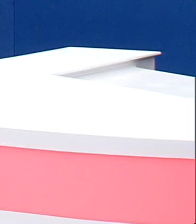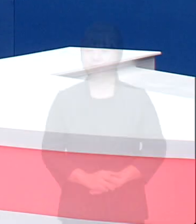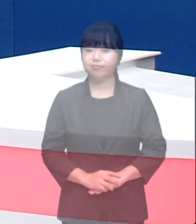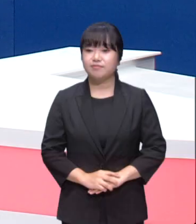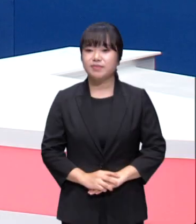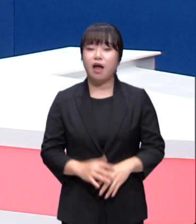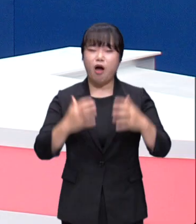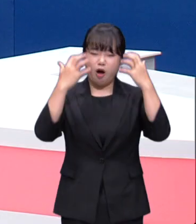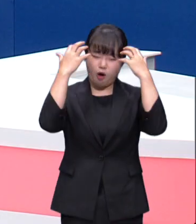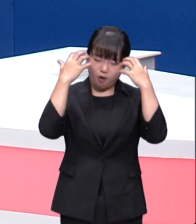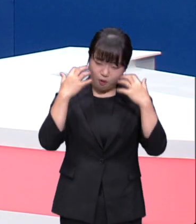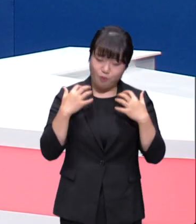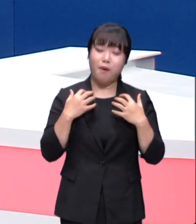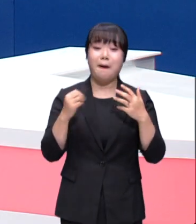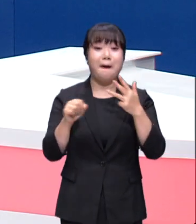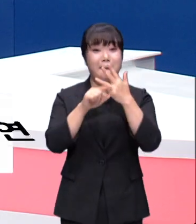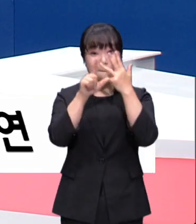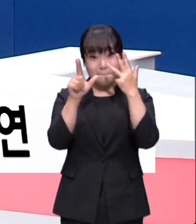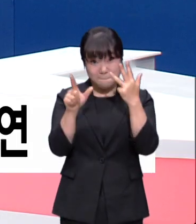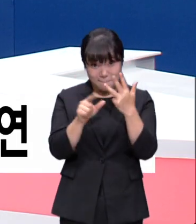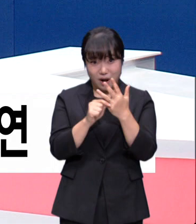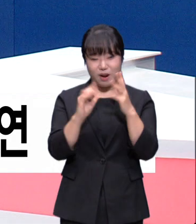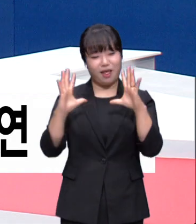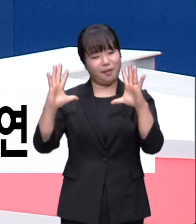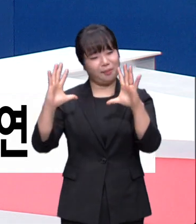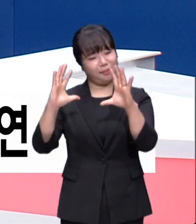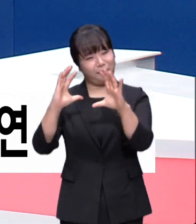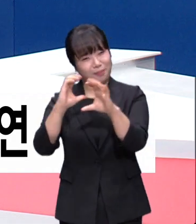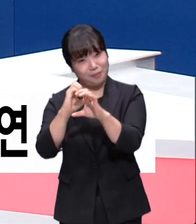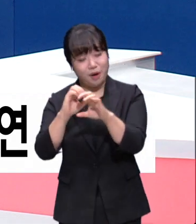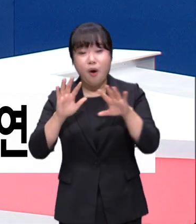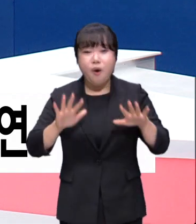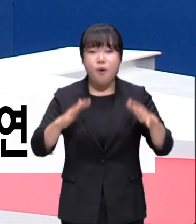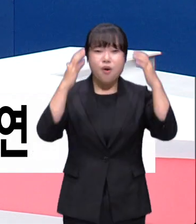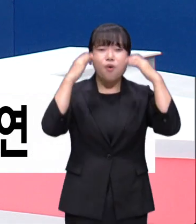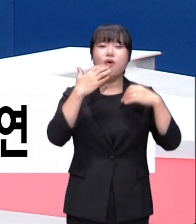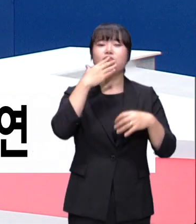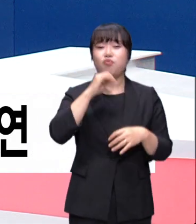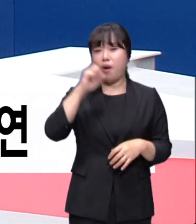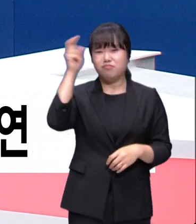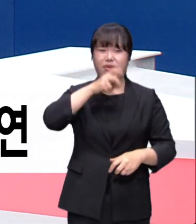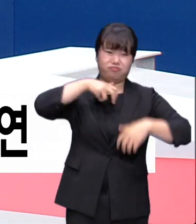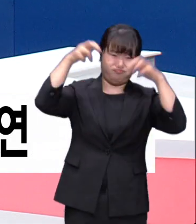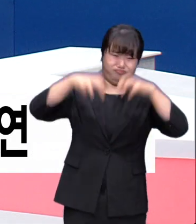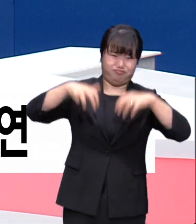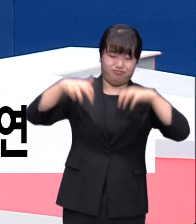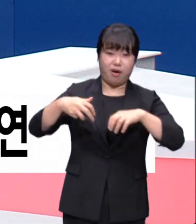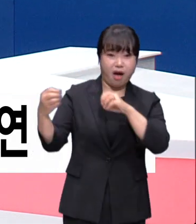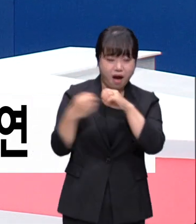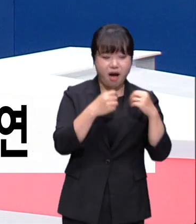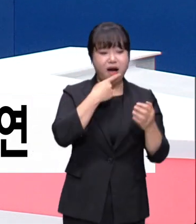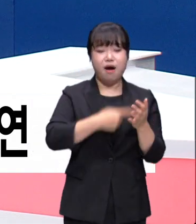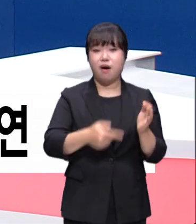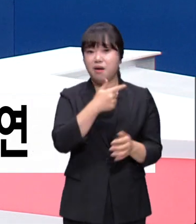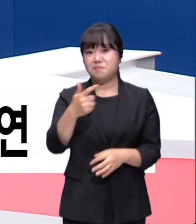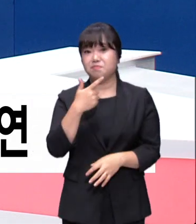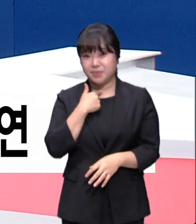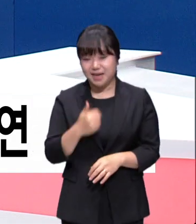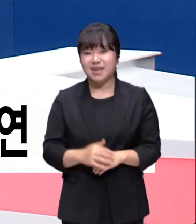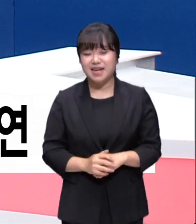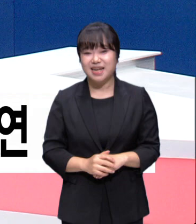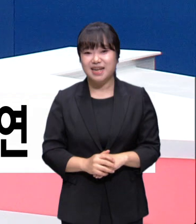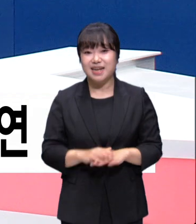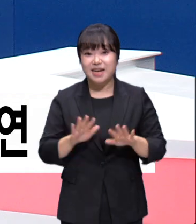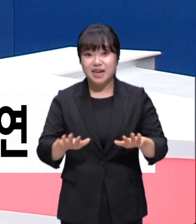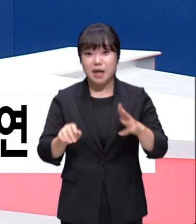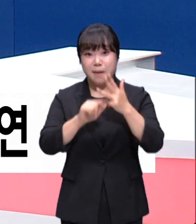네, 무더웠던 8월도 얼마 남지 않았습니다. 네, 올해는 덥기도 했지만 갑작스러운 폭우로 주민들이 큰 피해를 입기도 했는데요.